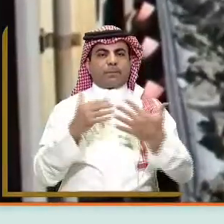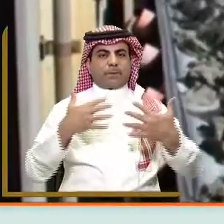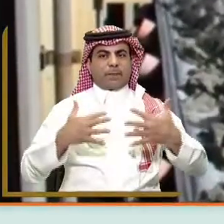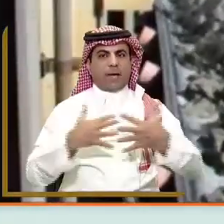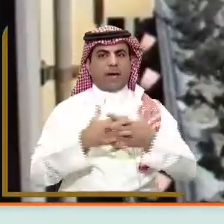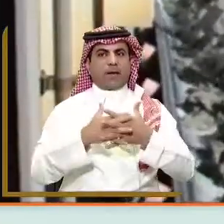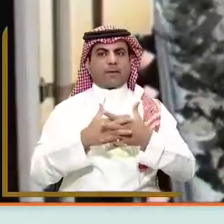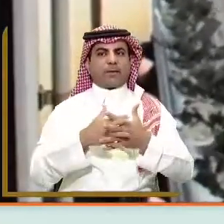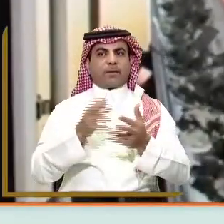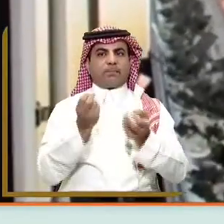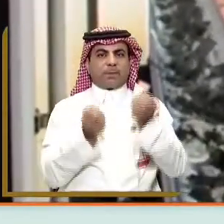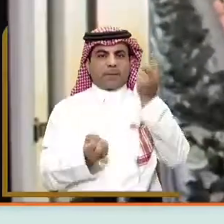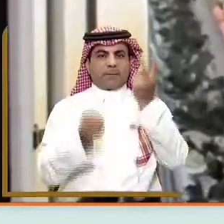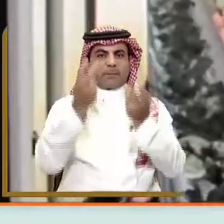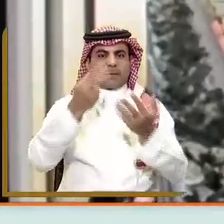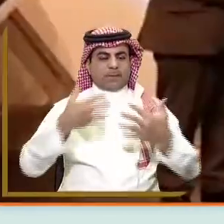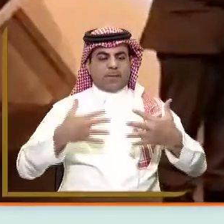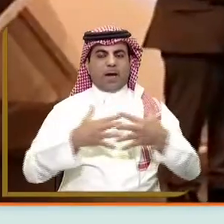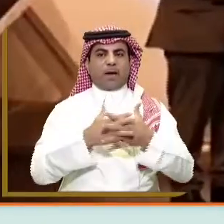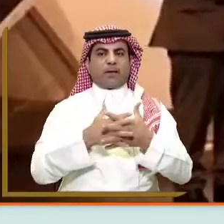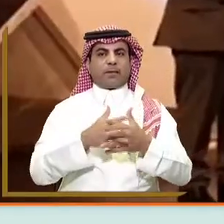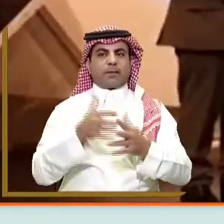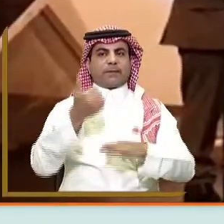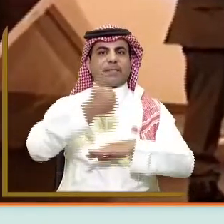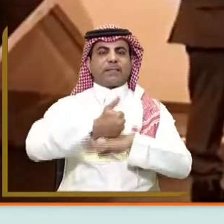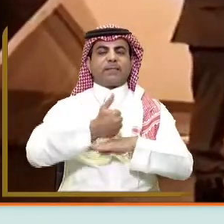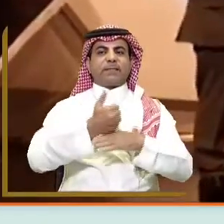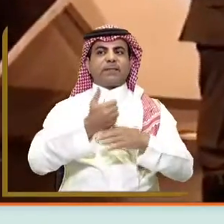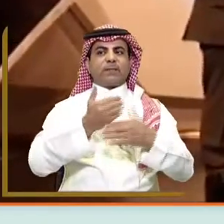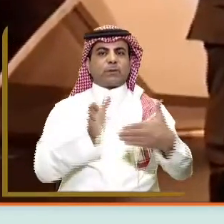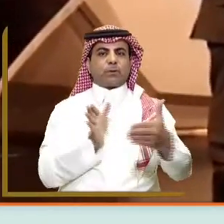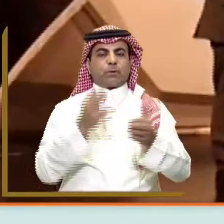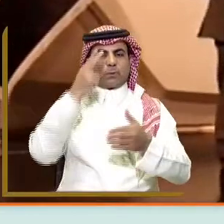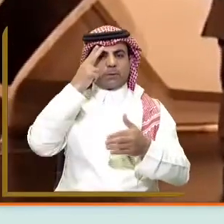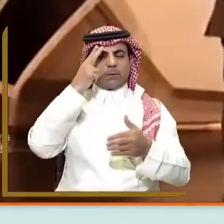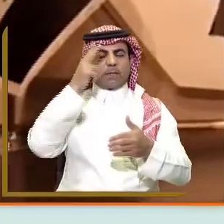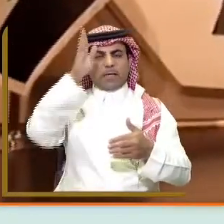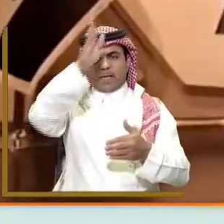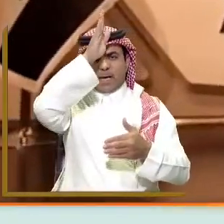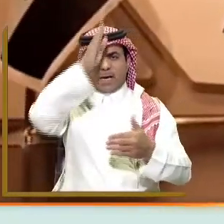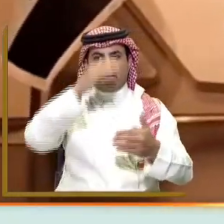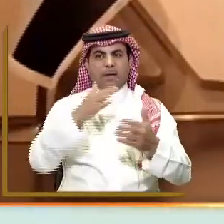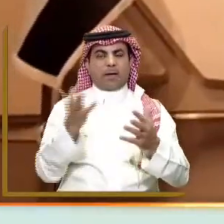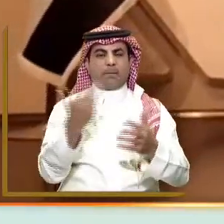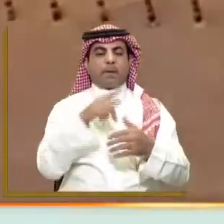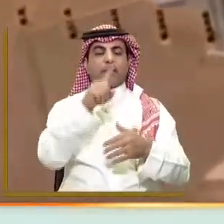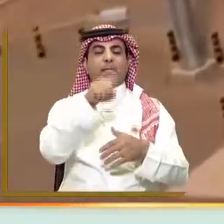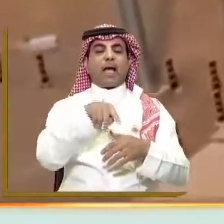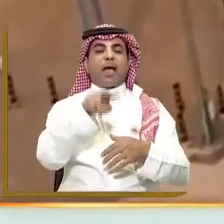الأجنبي وإقامة مشاريع مشتركة، تم تأسيس صندوق سعودي عراقي